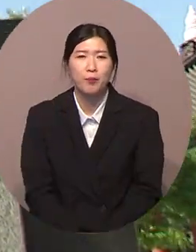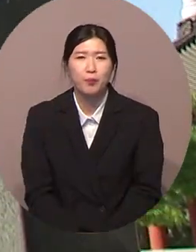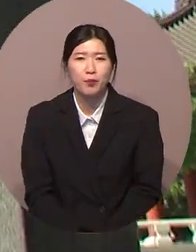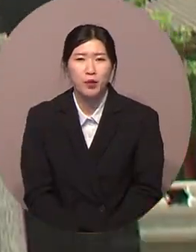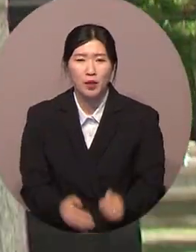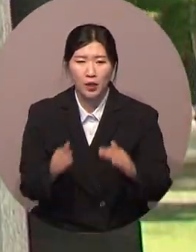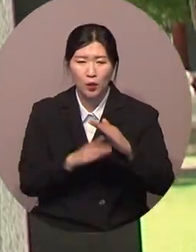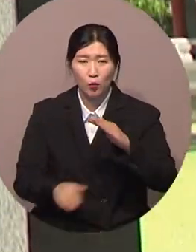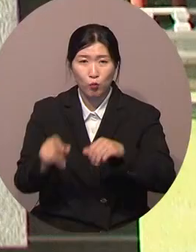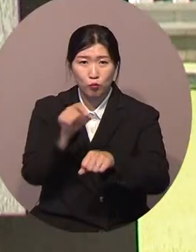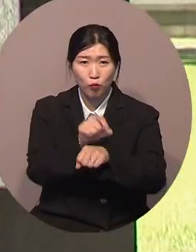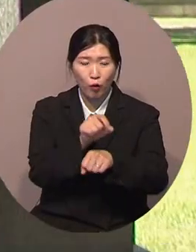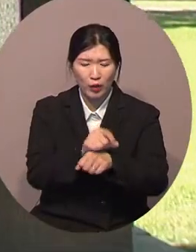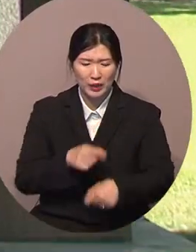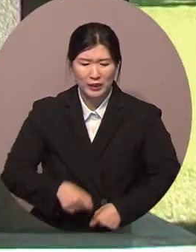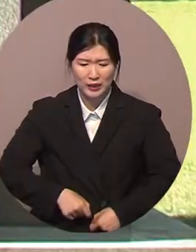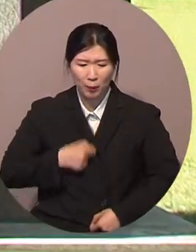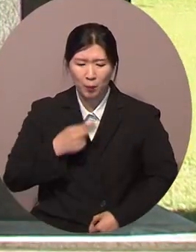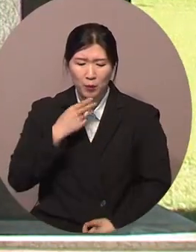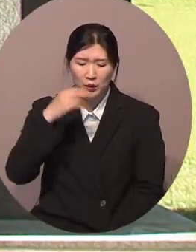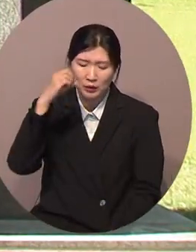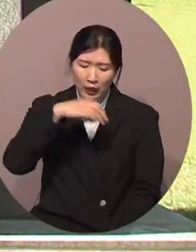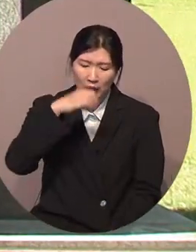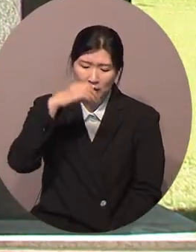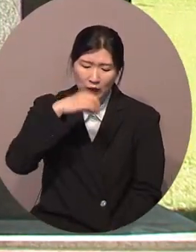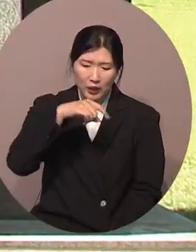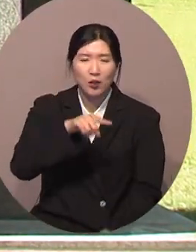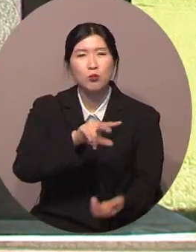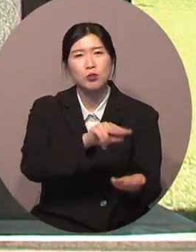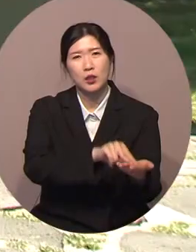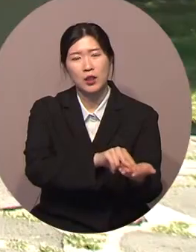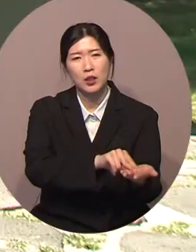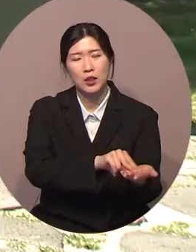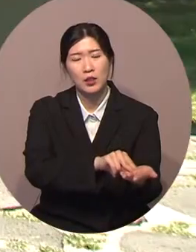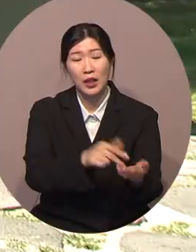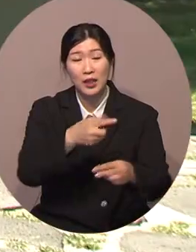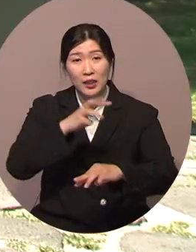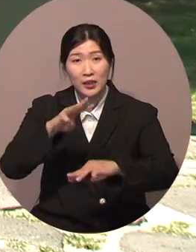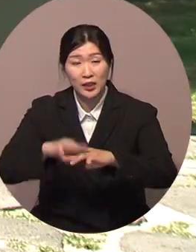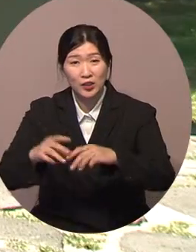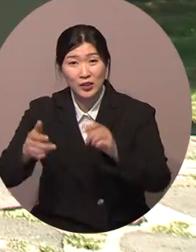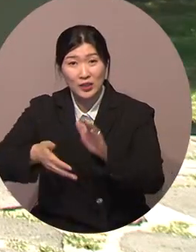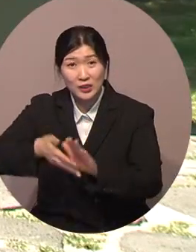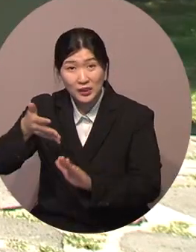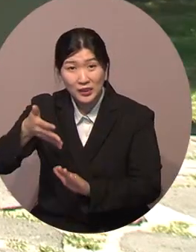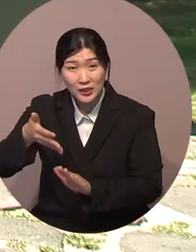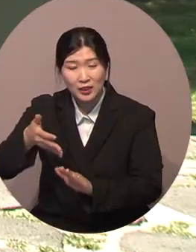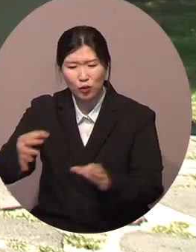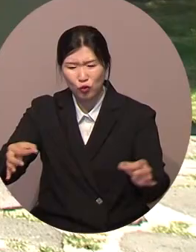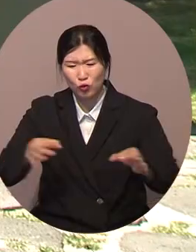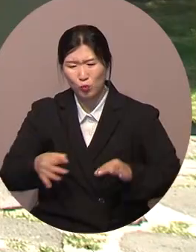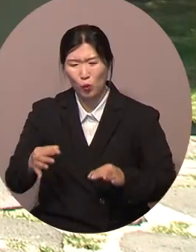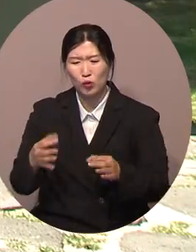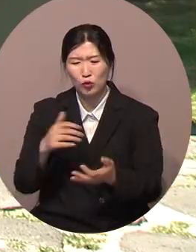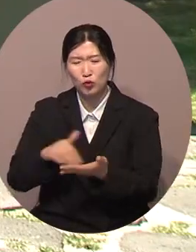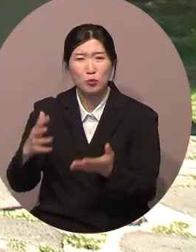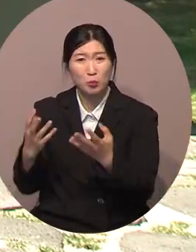공무원들의 도덕불감증이 도마 위에 오른 가운데 지역에서 중복 수령 규모가 가장 컸던 대전시는 징계 조치